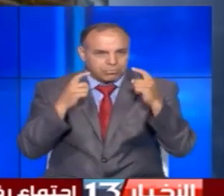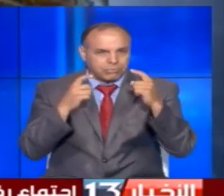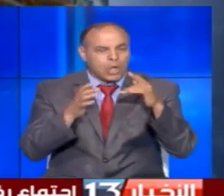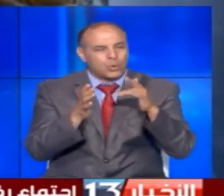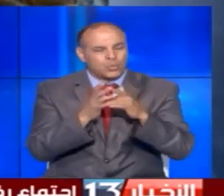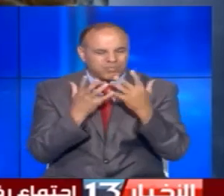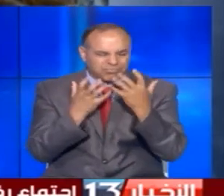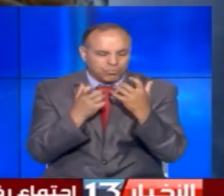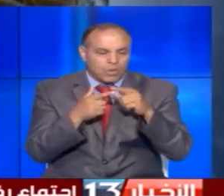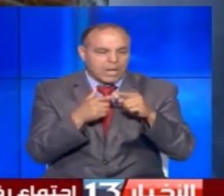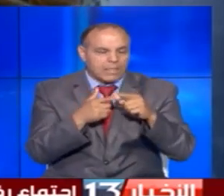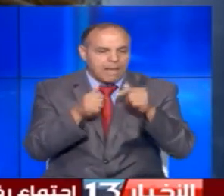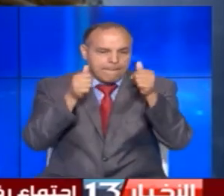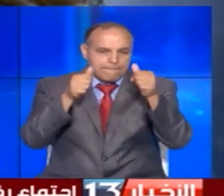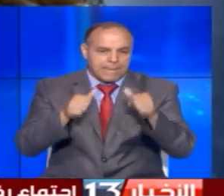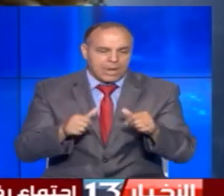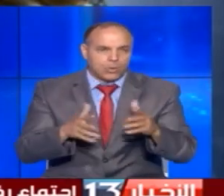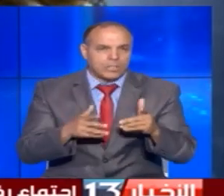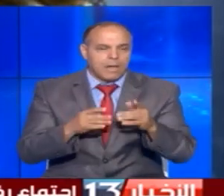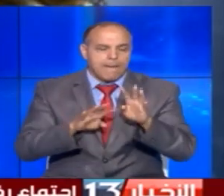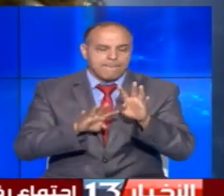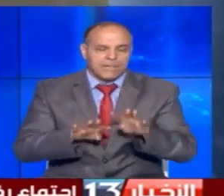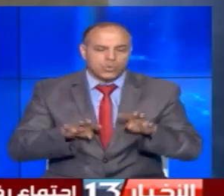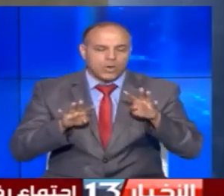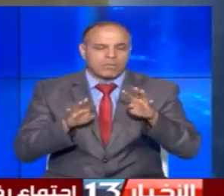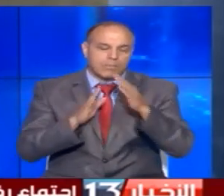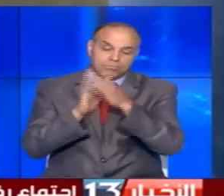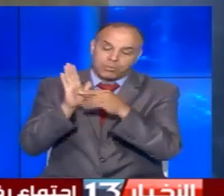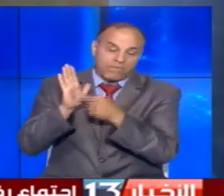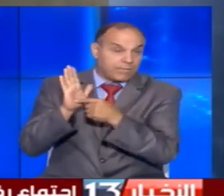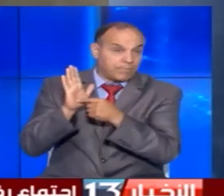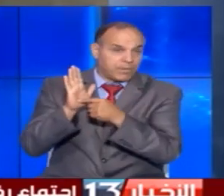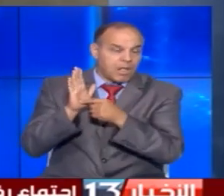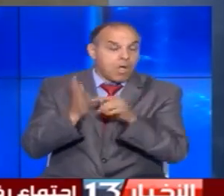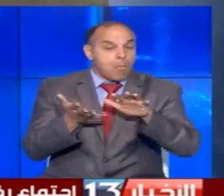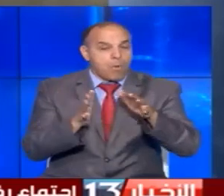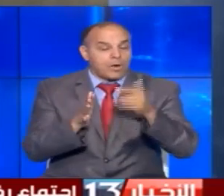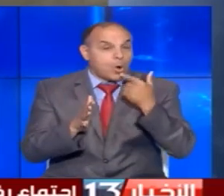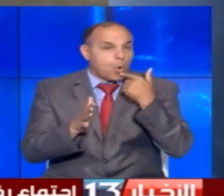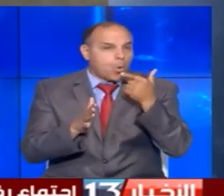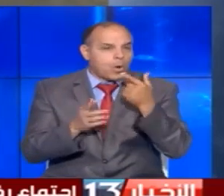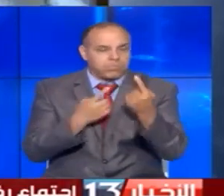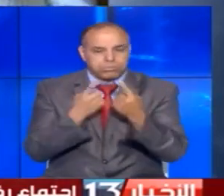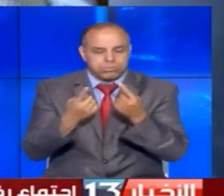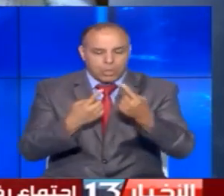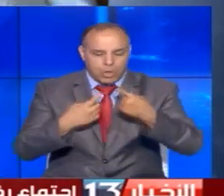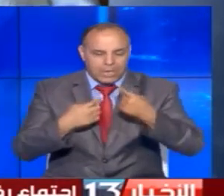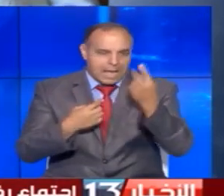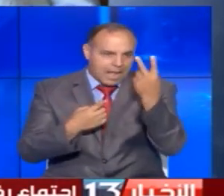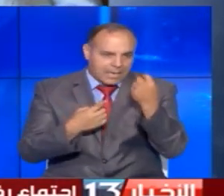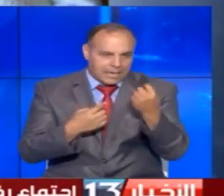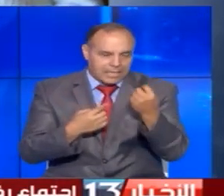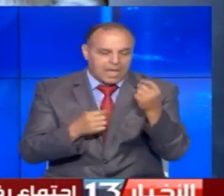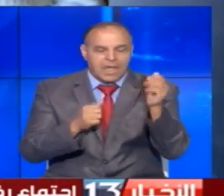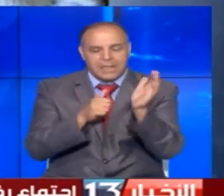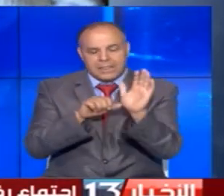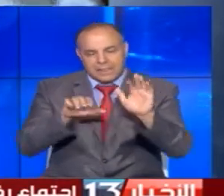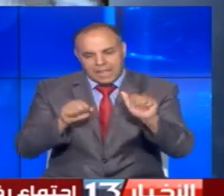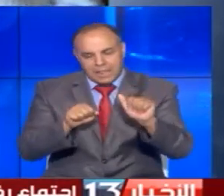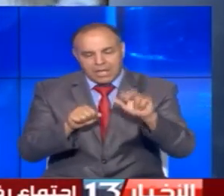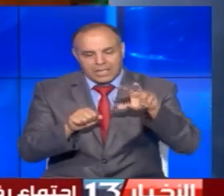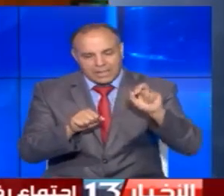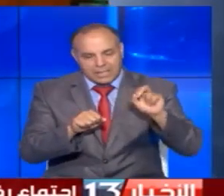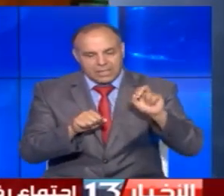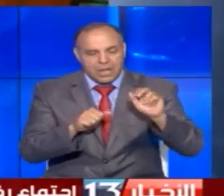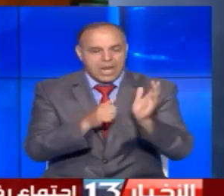وفق بلاغ صادر عن مجلس نواب الشعب وكان من المقرر ان يناقش المجلس يومي الثلاثاء الثلاثين